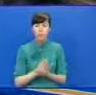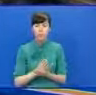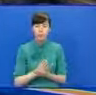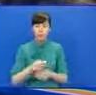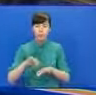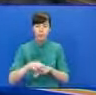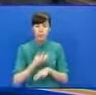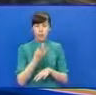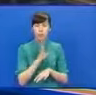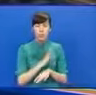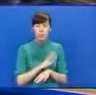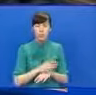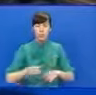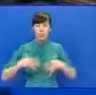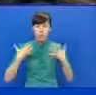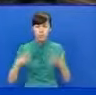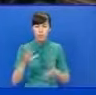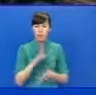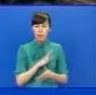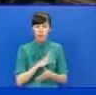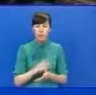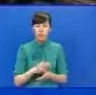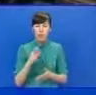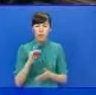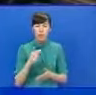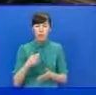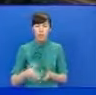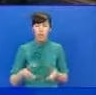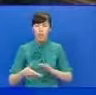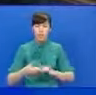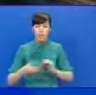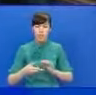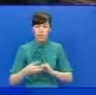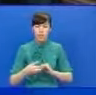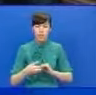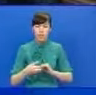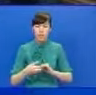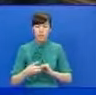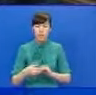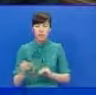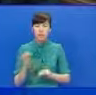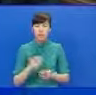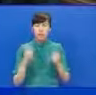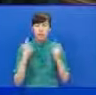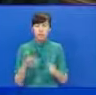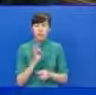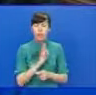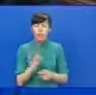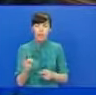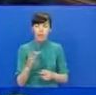шықты, той болды, құда шақырдық. Сонда үлкен тамаша болып